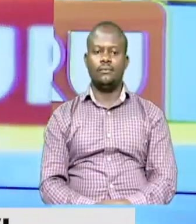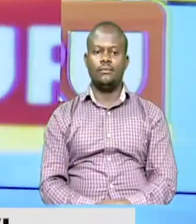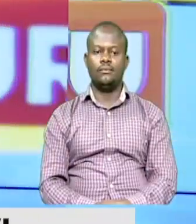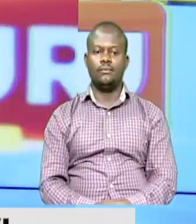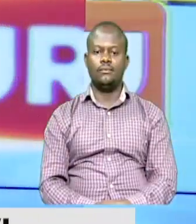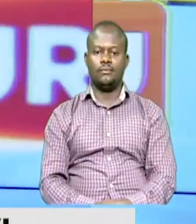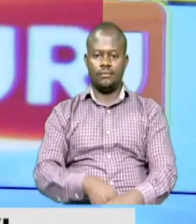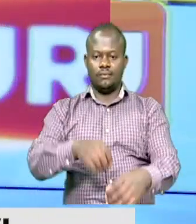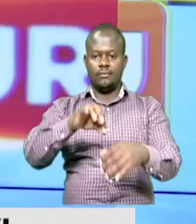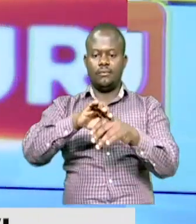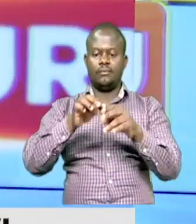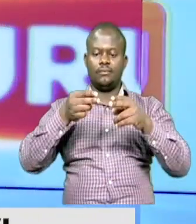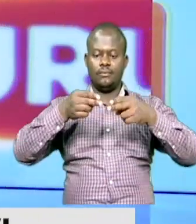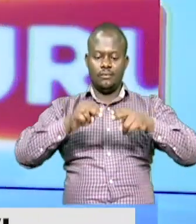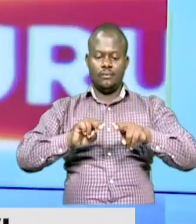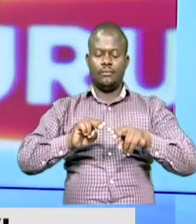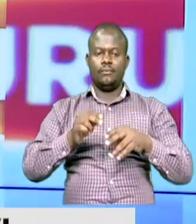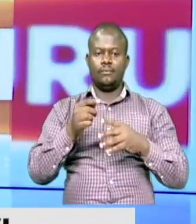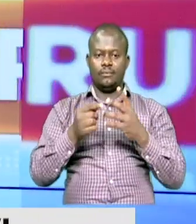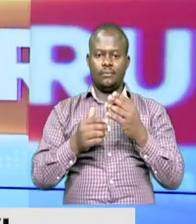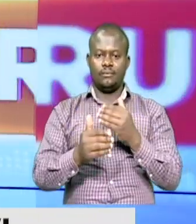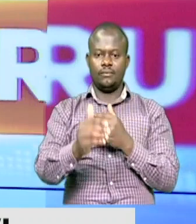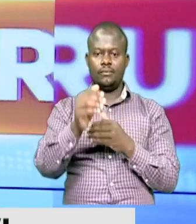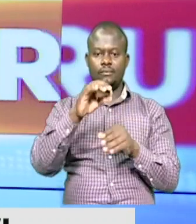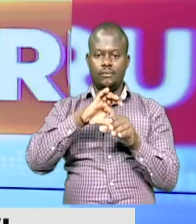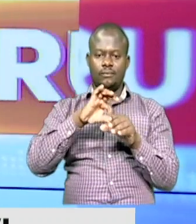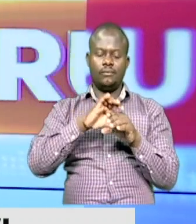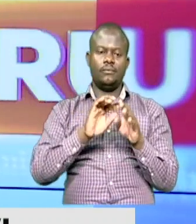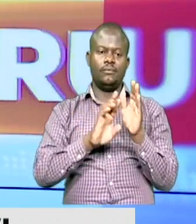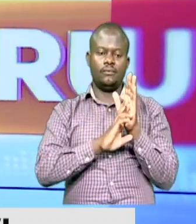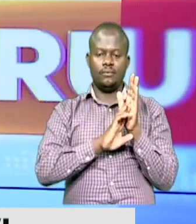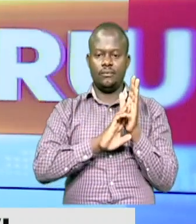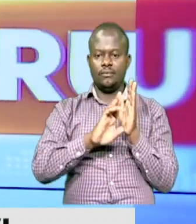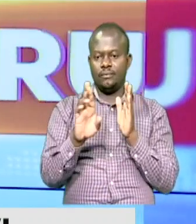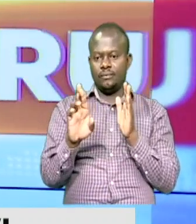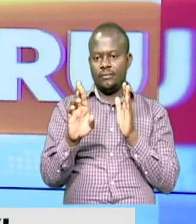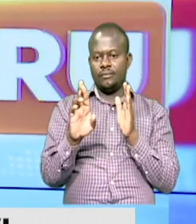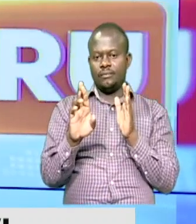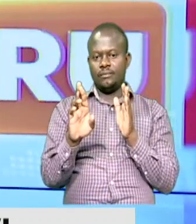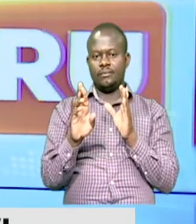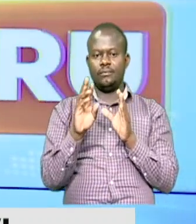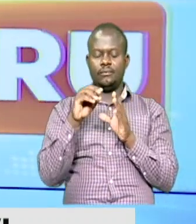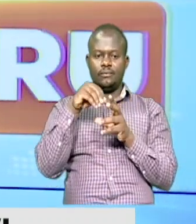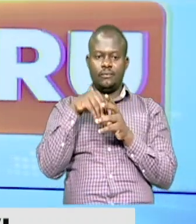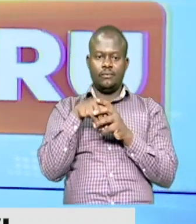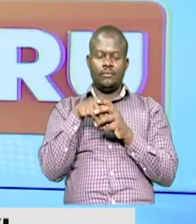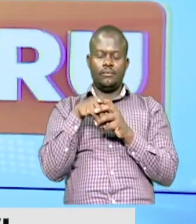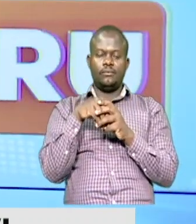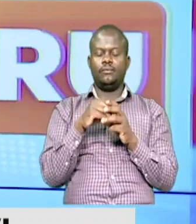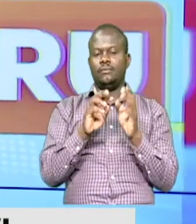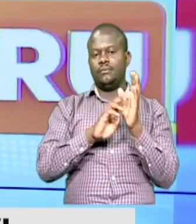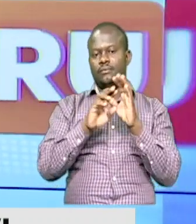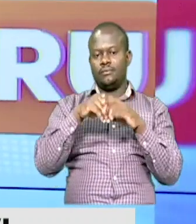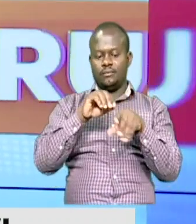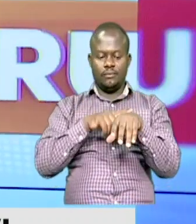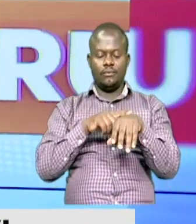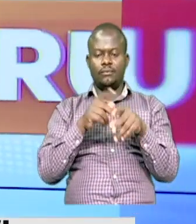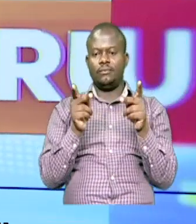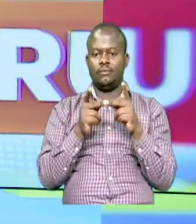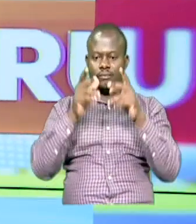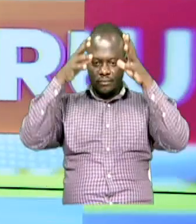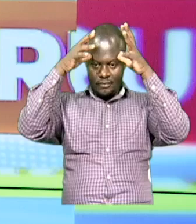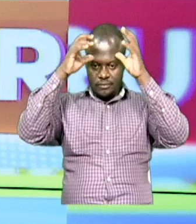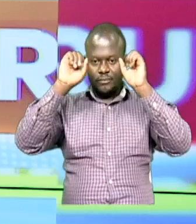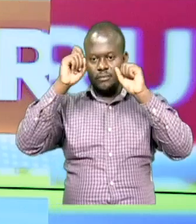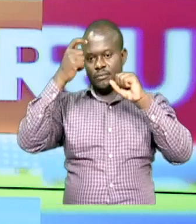Aya ni amatora rero yabaye aho batoraga umukandida ugomba kubahagararira, umukandida ku mwanya wa Perezida wa Repubulika. Ku munsi w'ejo